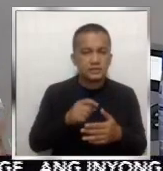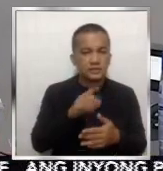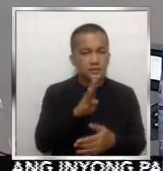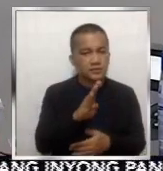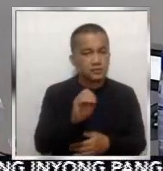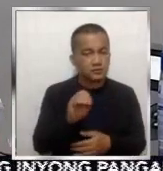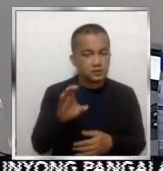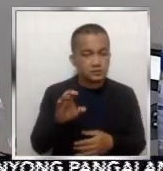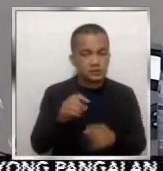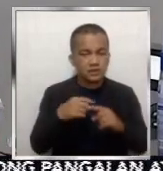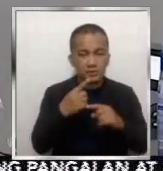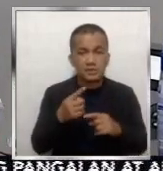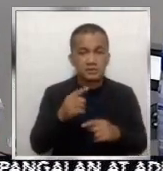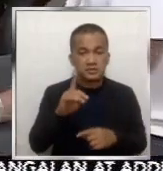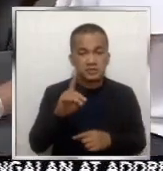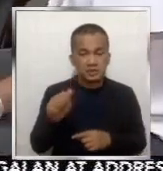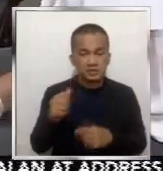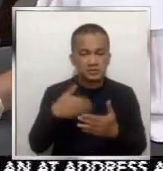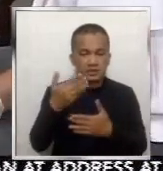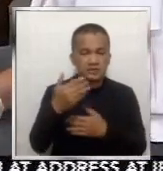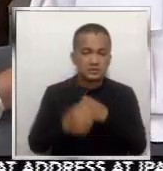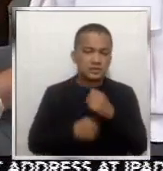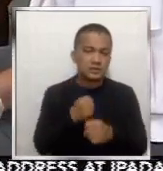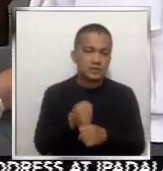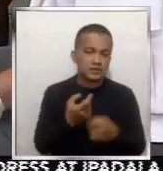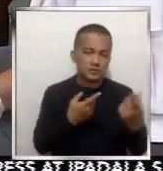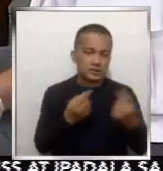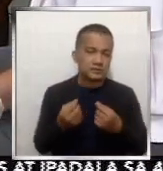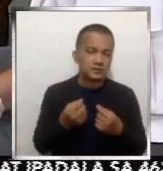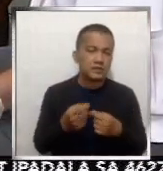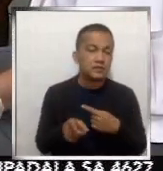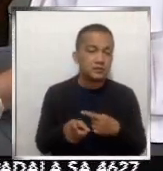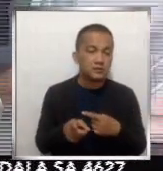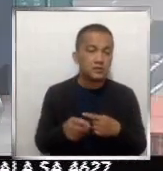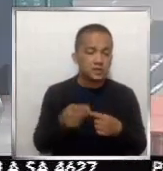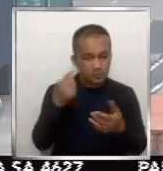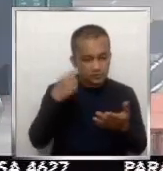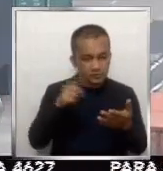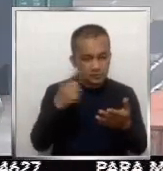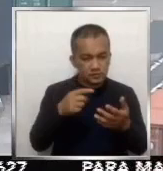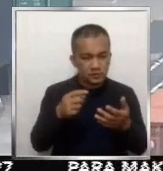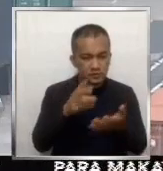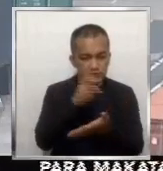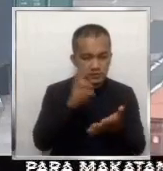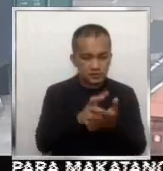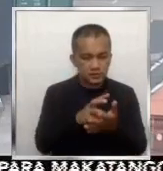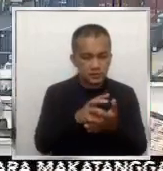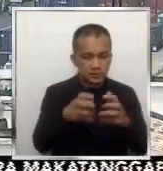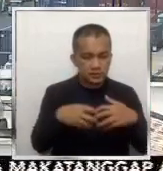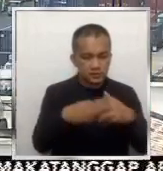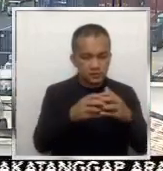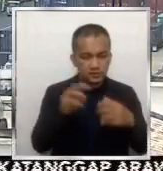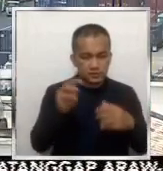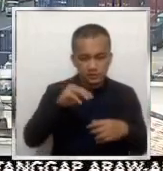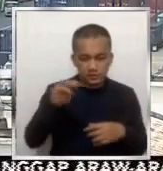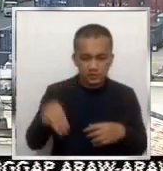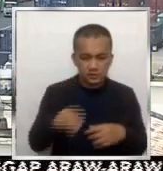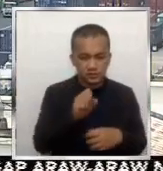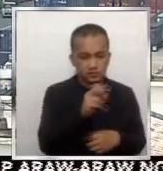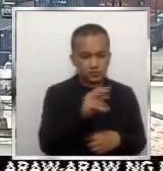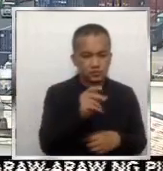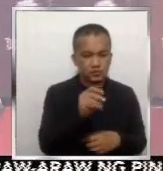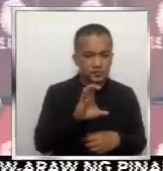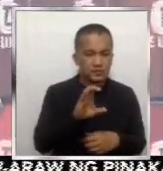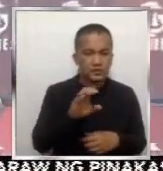sa susunod na taon pa ito magagawa. Ini-inspeksyon pa lang daw ang tatayuan ng mga pasilidad sa Manila, Subic, Port of Batangas, Cebu